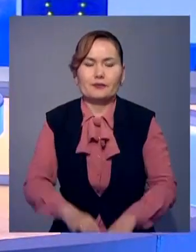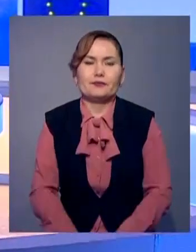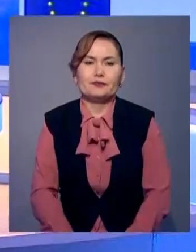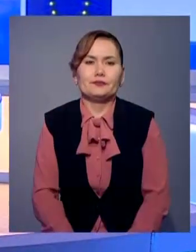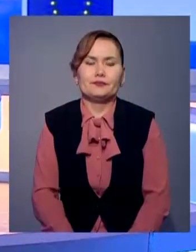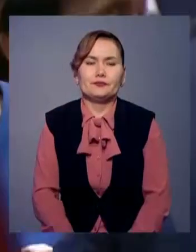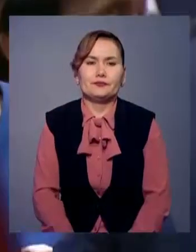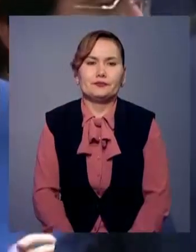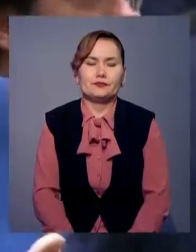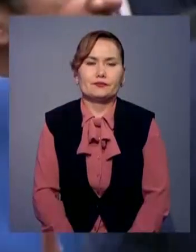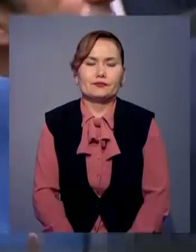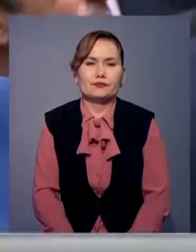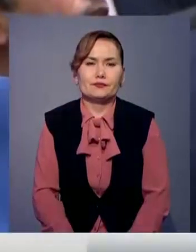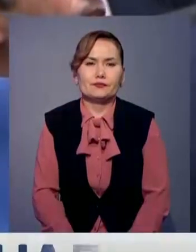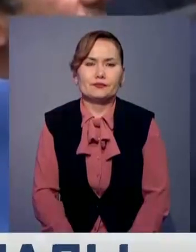сабақтайды.